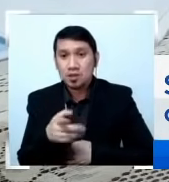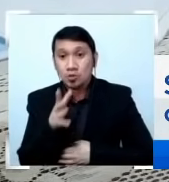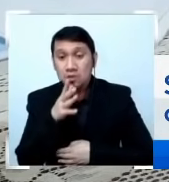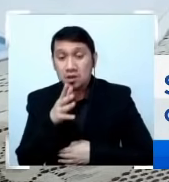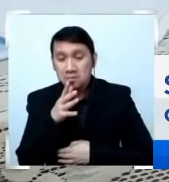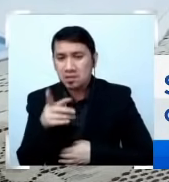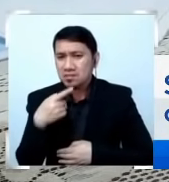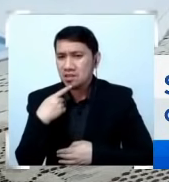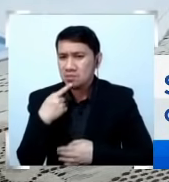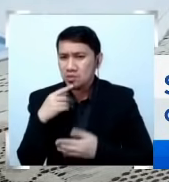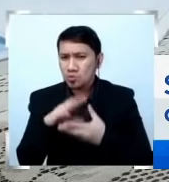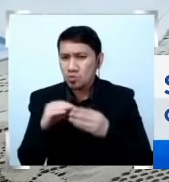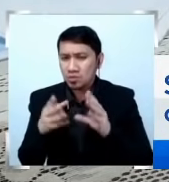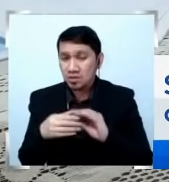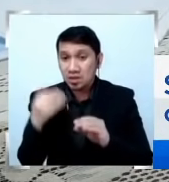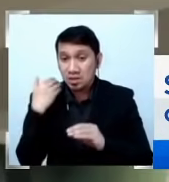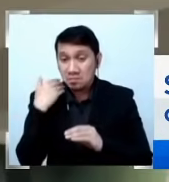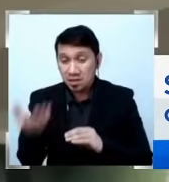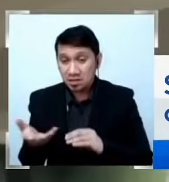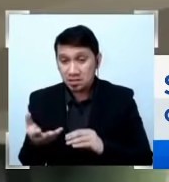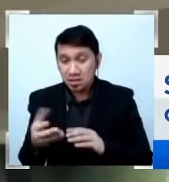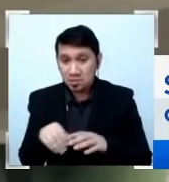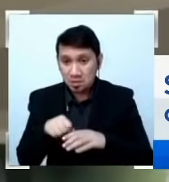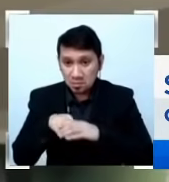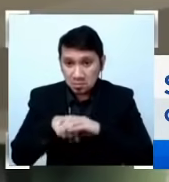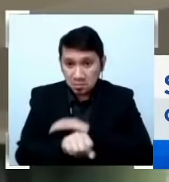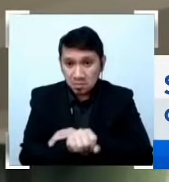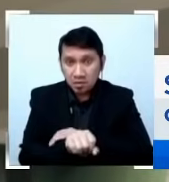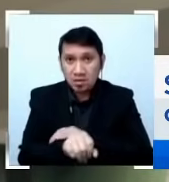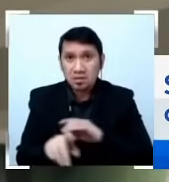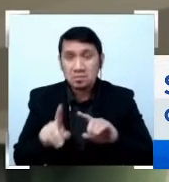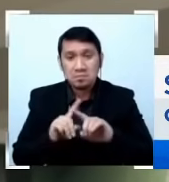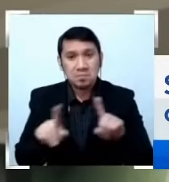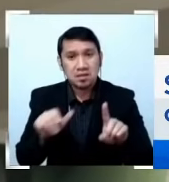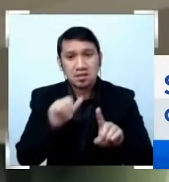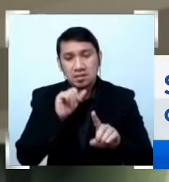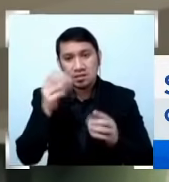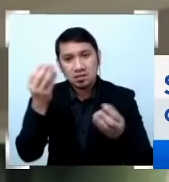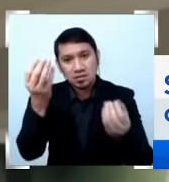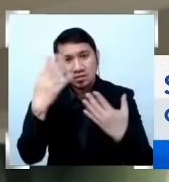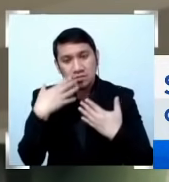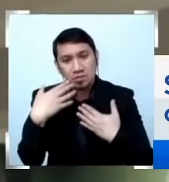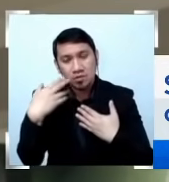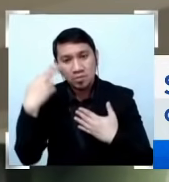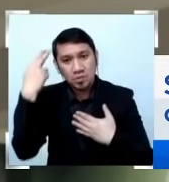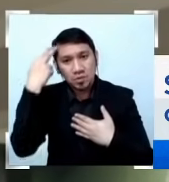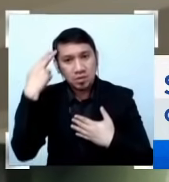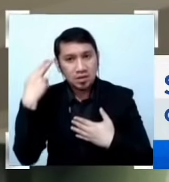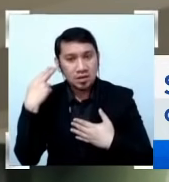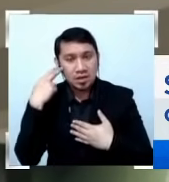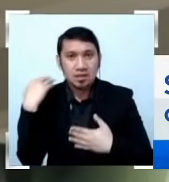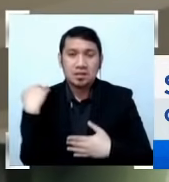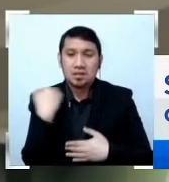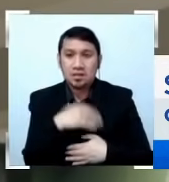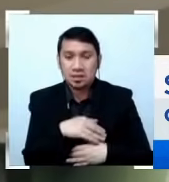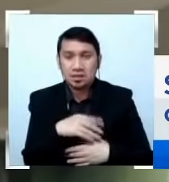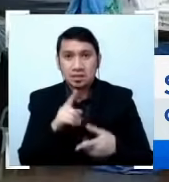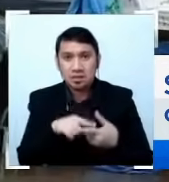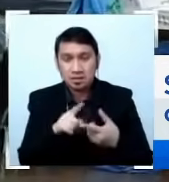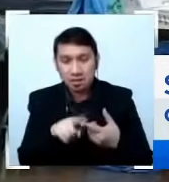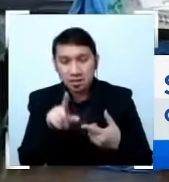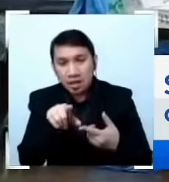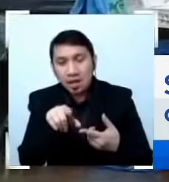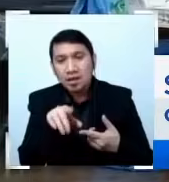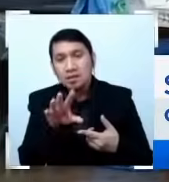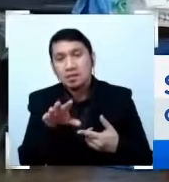sanggol ng maluwal. Hindi sinabing putol ang ulo ng sanggol hanggang makita ito pagka-uwi. Balak ireklamo ang